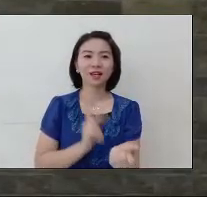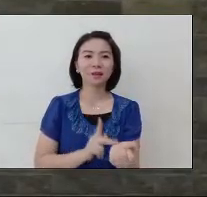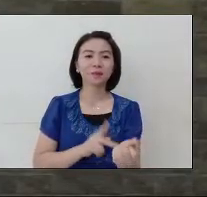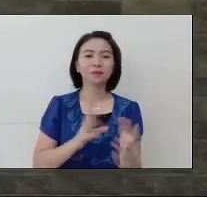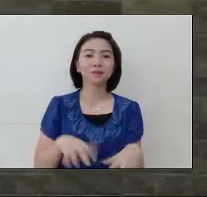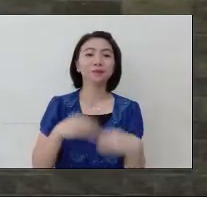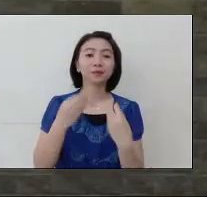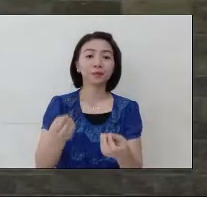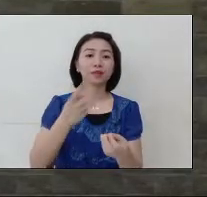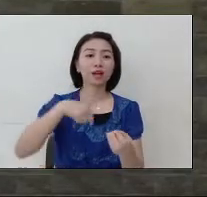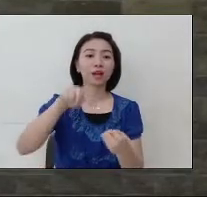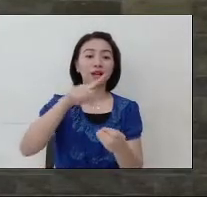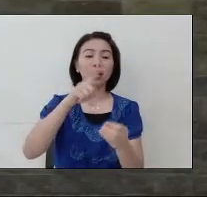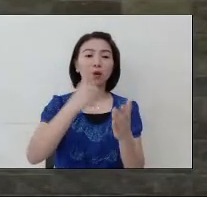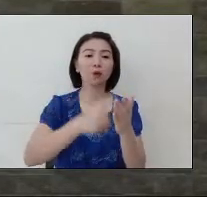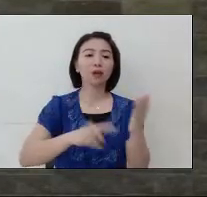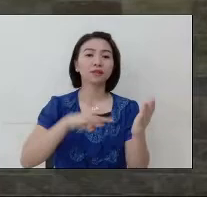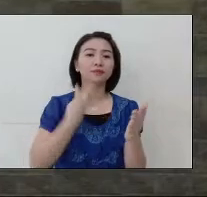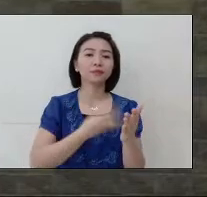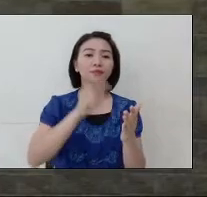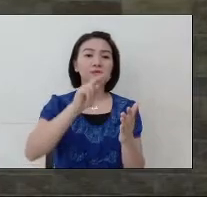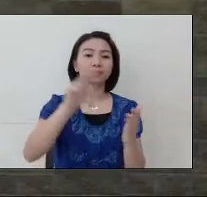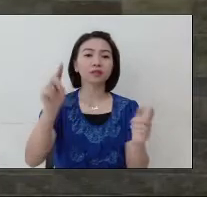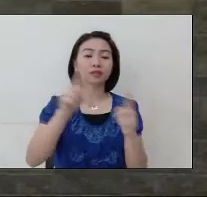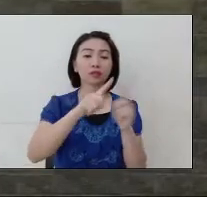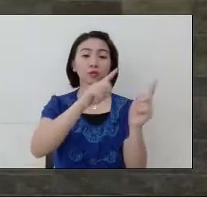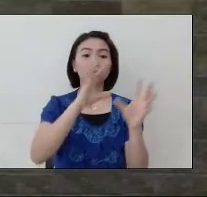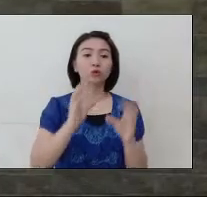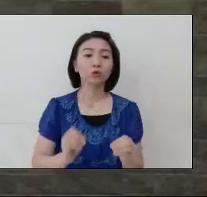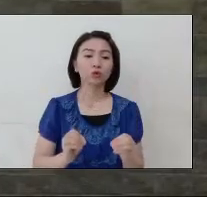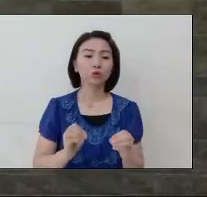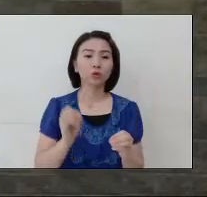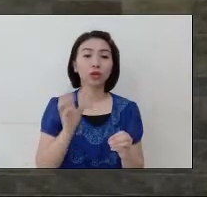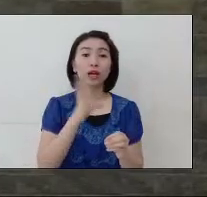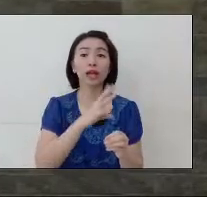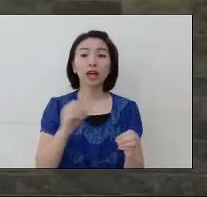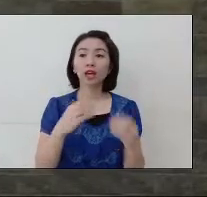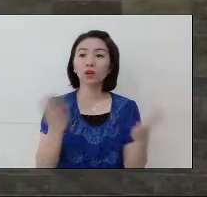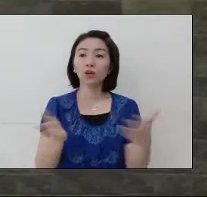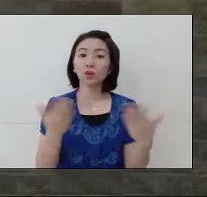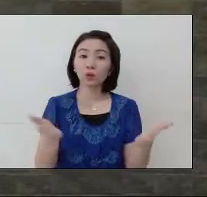At saan din yung ating, saan din tayo dapat hindi mag-excel.